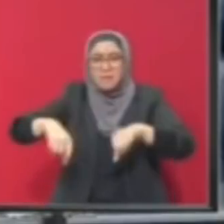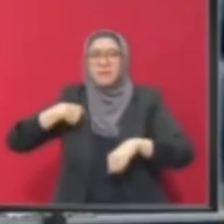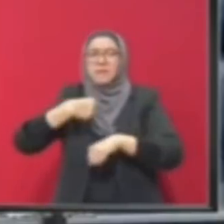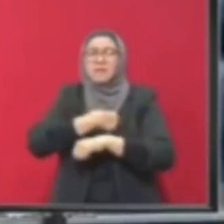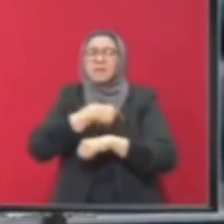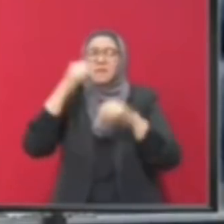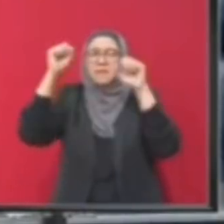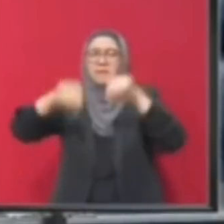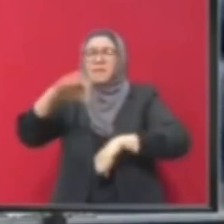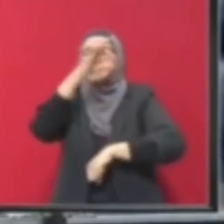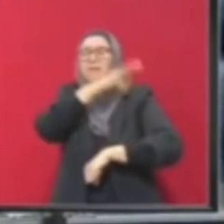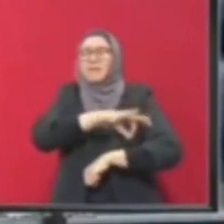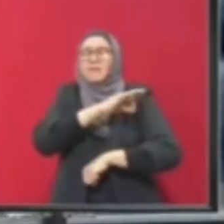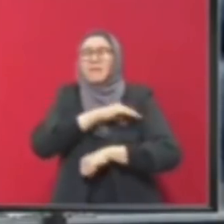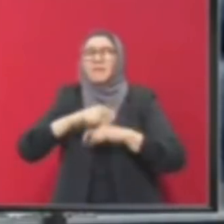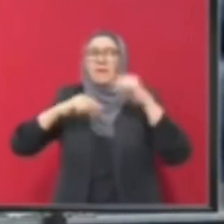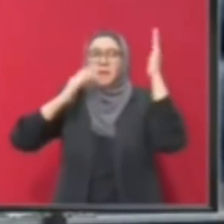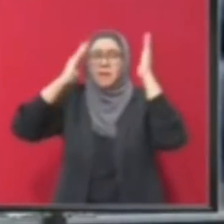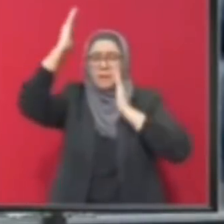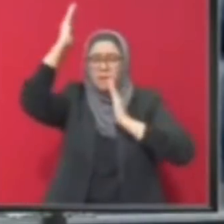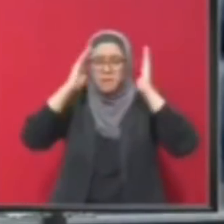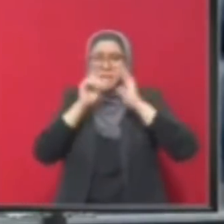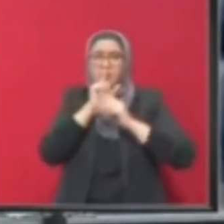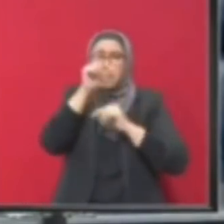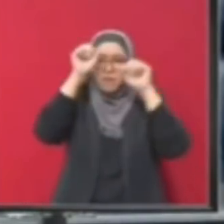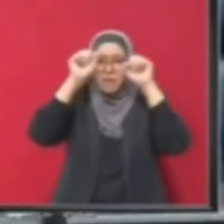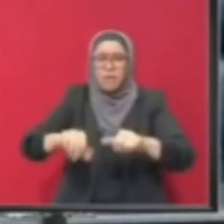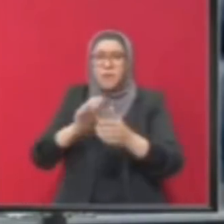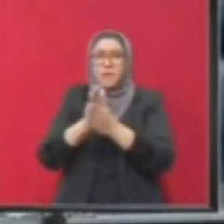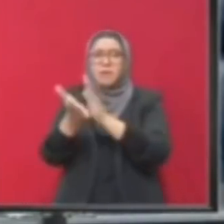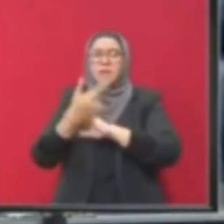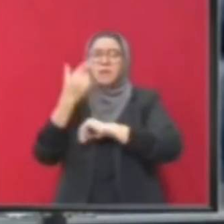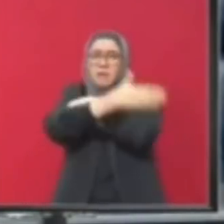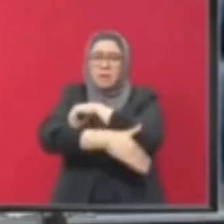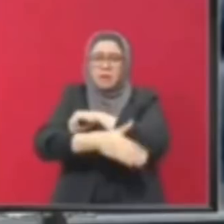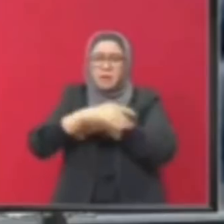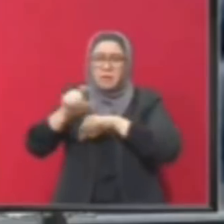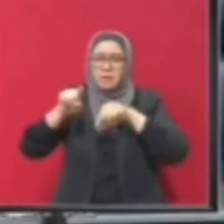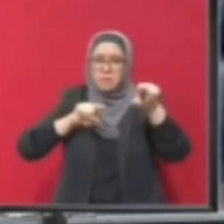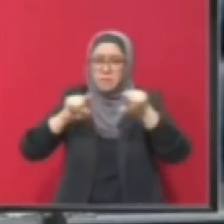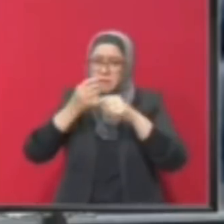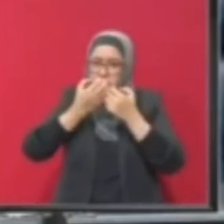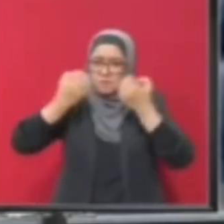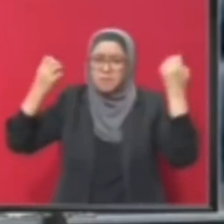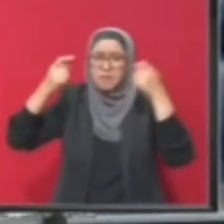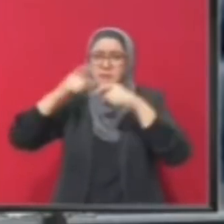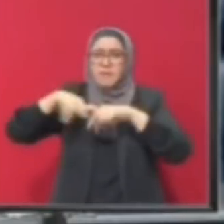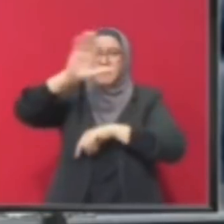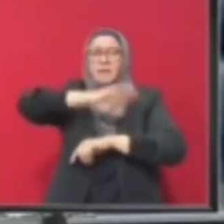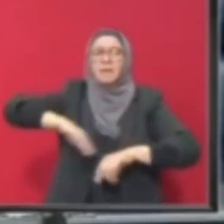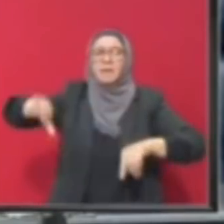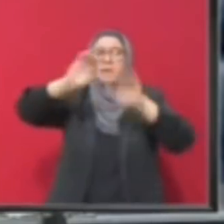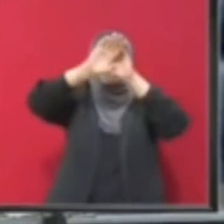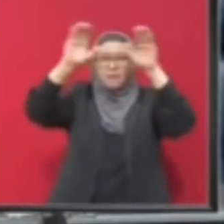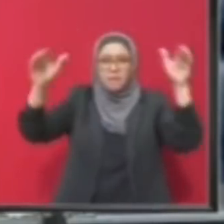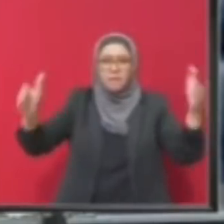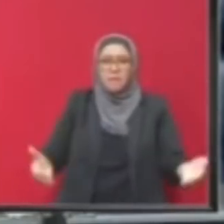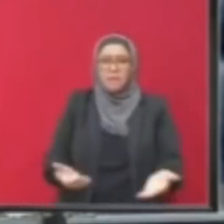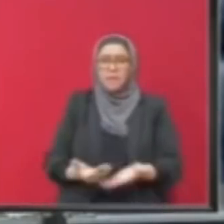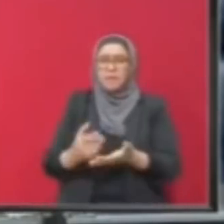manfaatkan making Malaysia to be a very competitive nations di rantau di peringkat dunia. Mana mungkin sejak kita mencapai